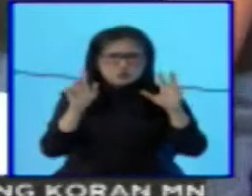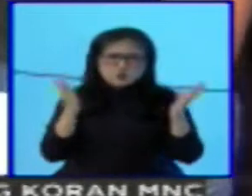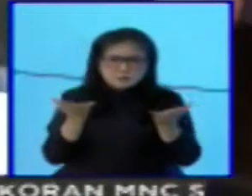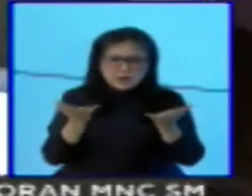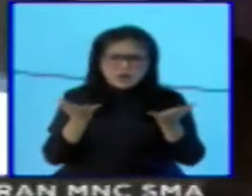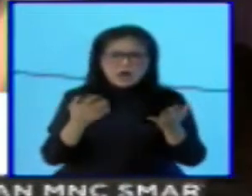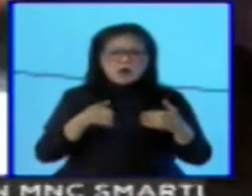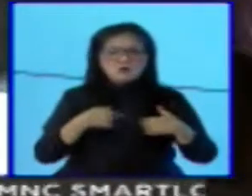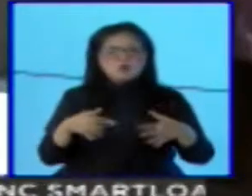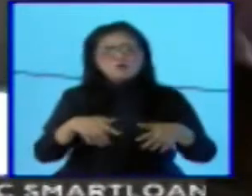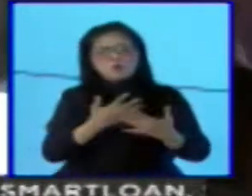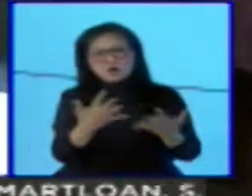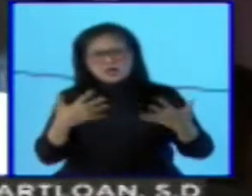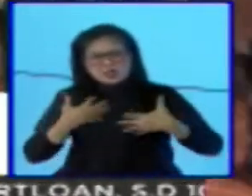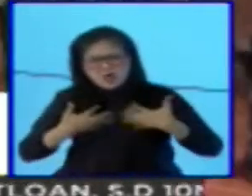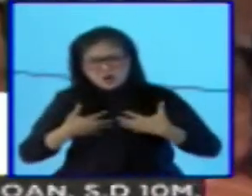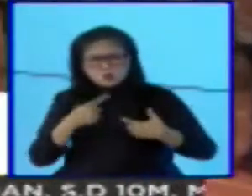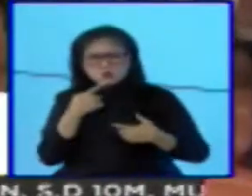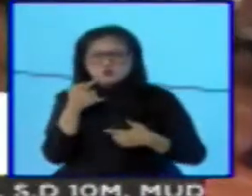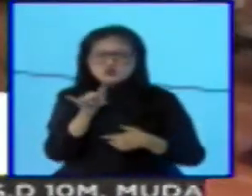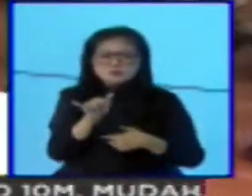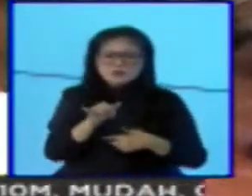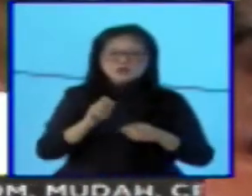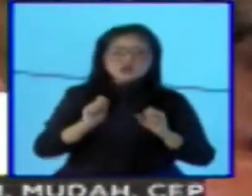lain demi sebuah eksistensi.